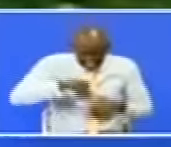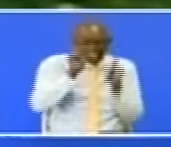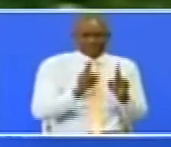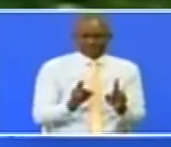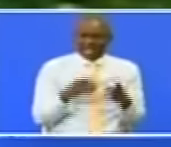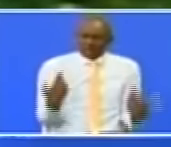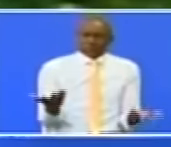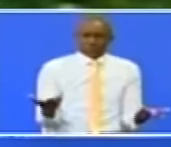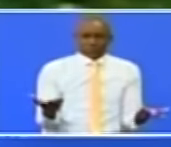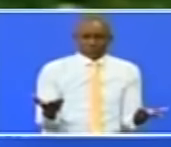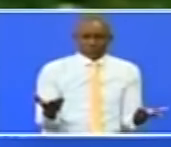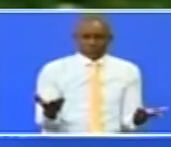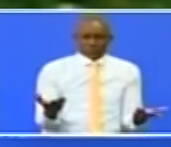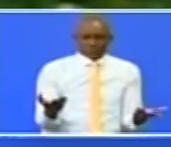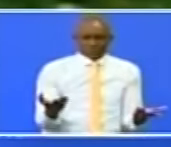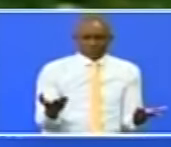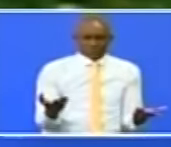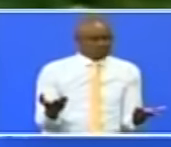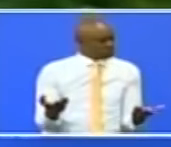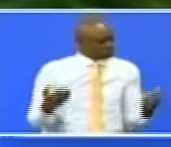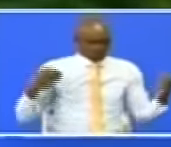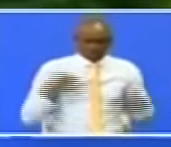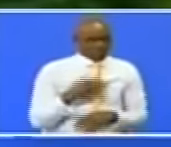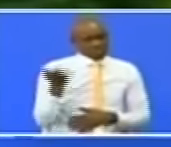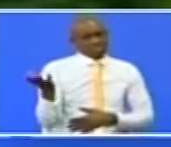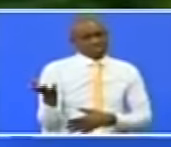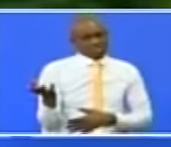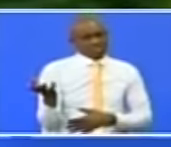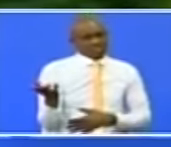mwenyewe hii unyanyapaa inamfikia yeye.